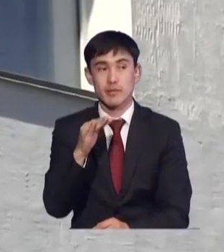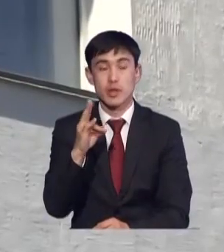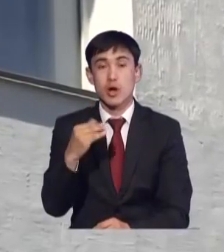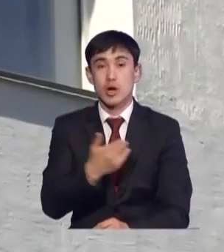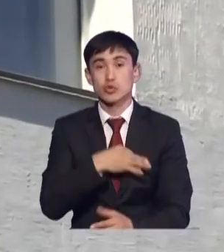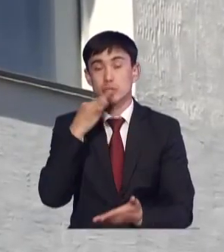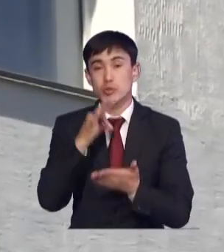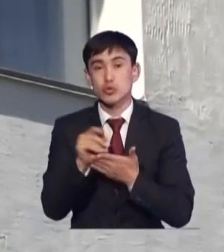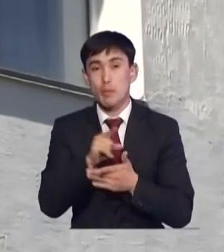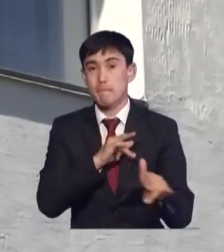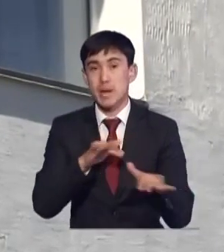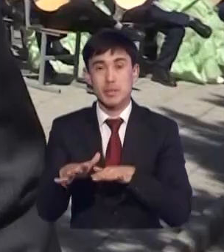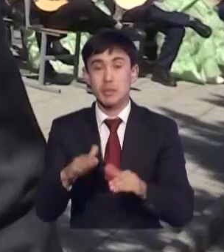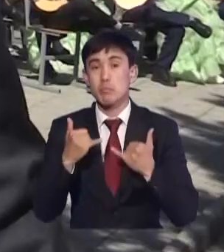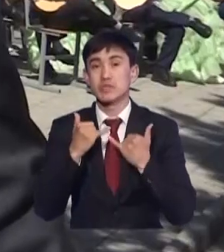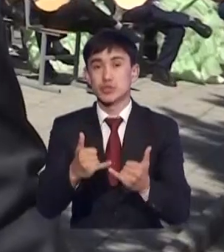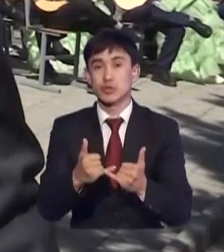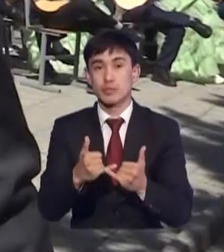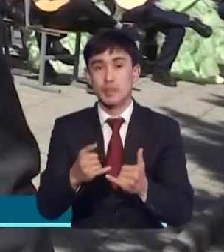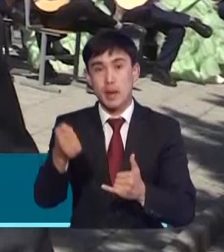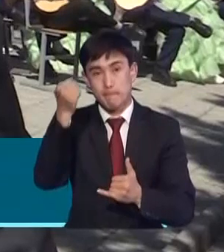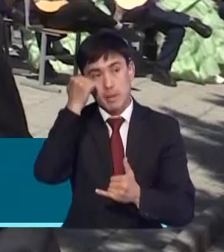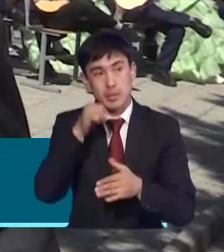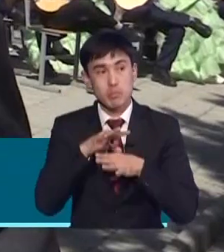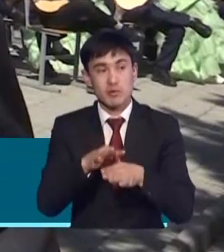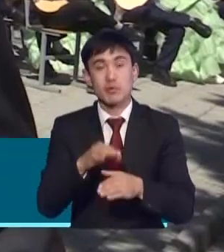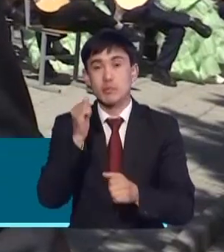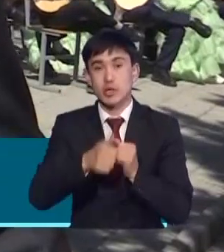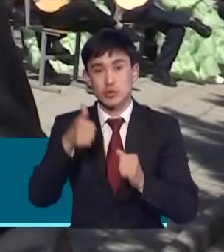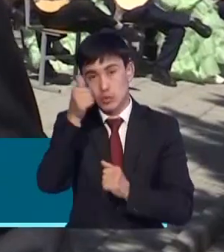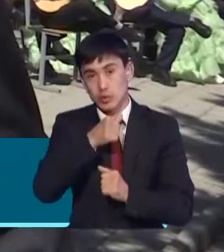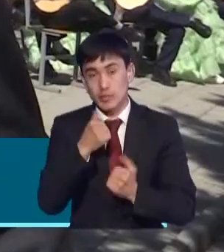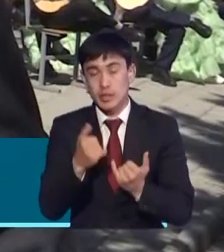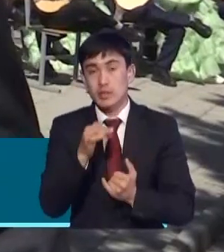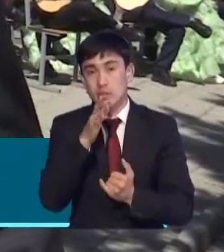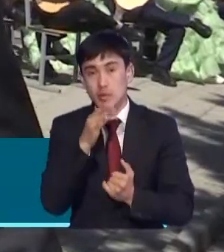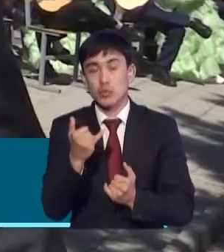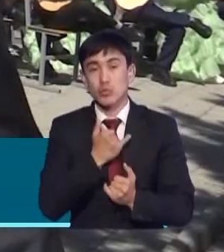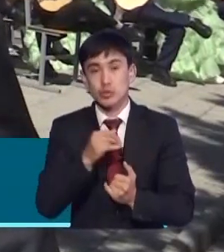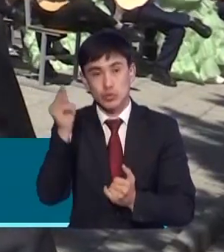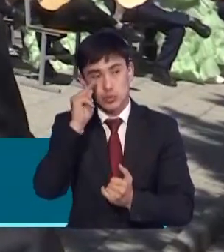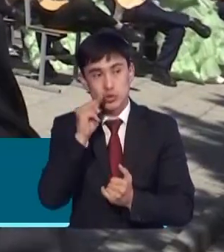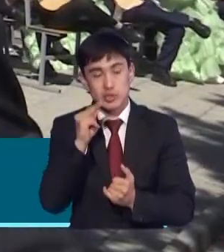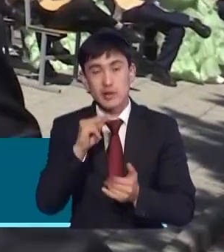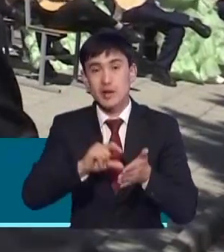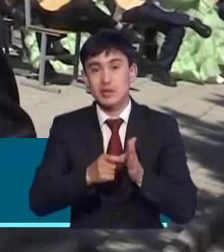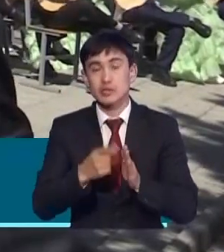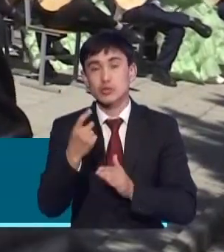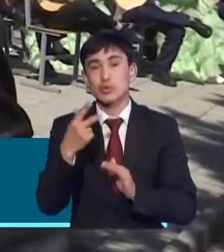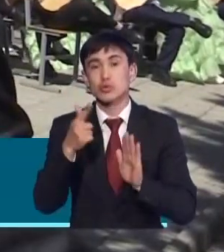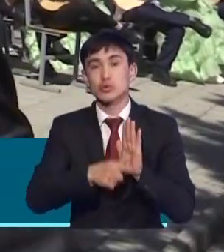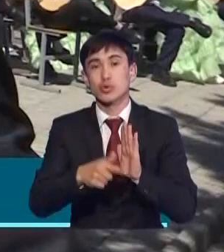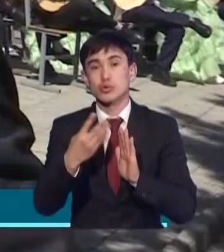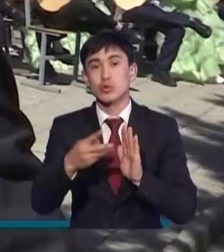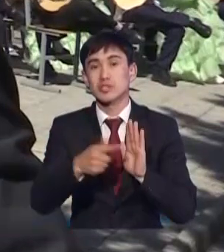лее мероприятия посвященные его памяти мы проводим ежегодно на данный момент у нас обучается класс из 147